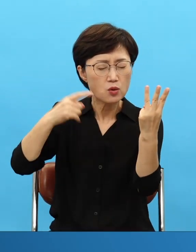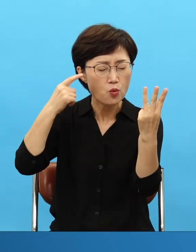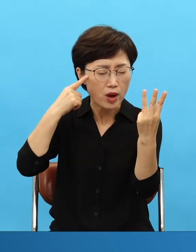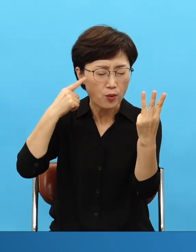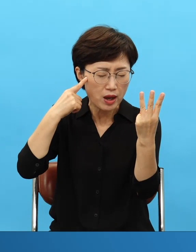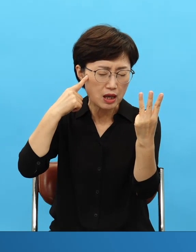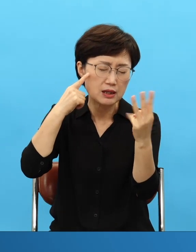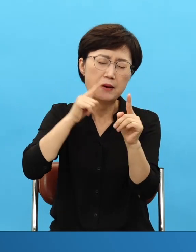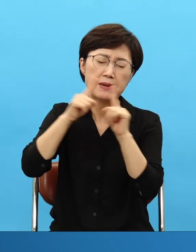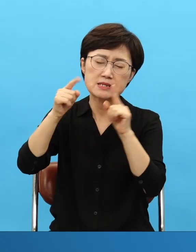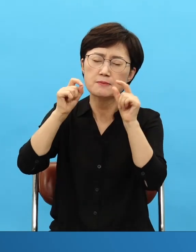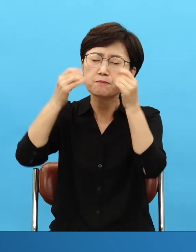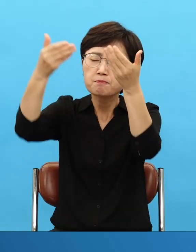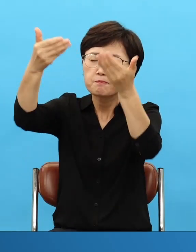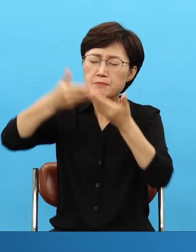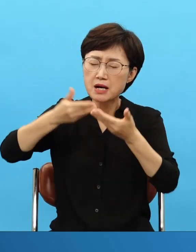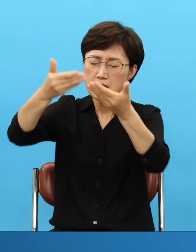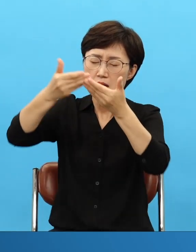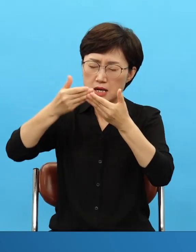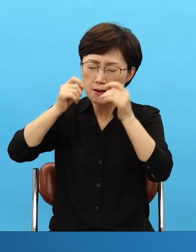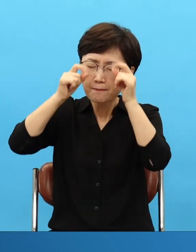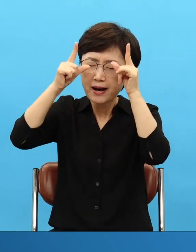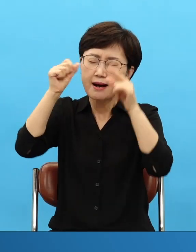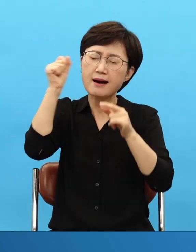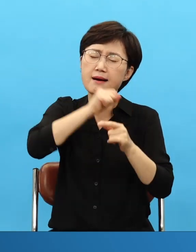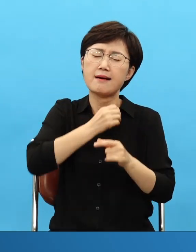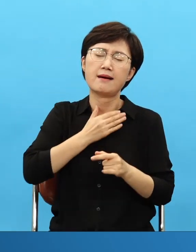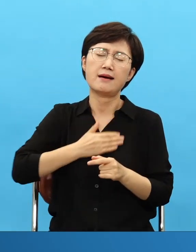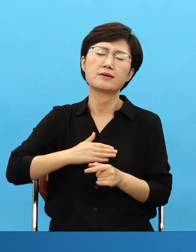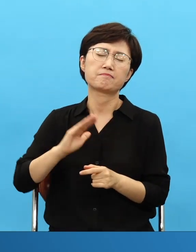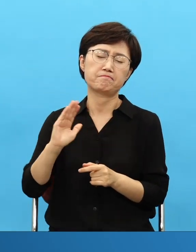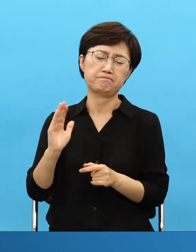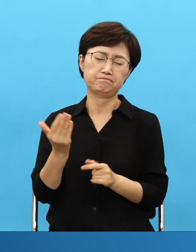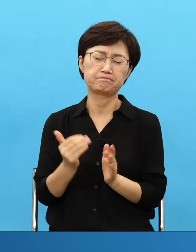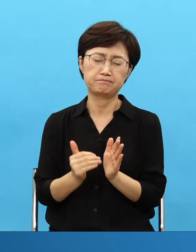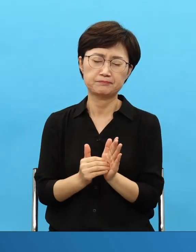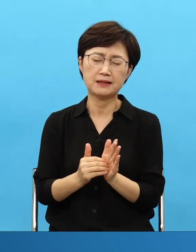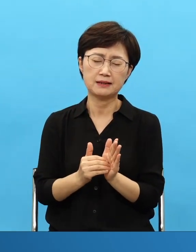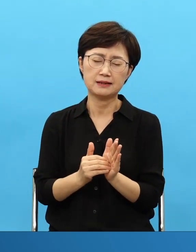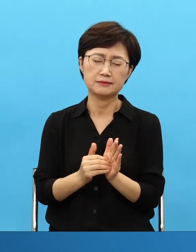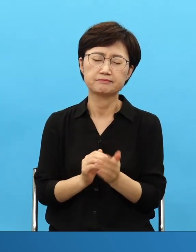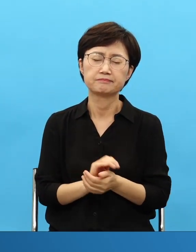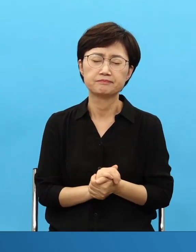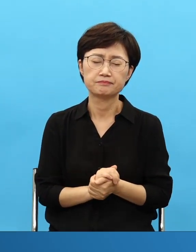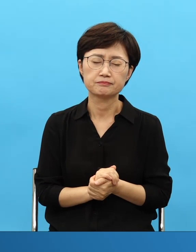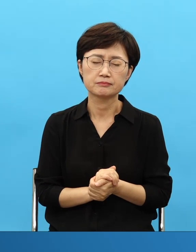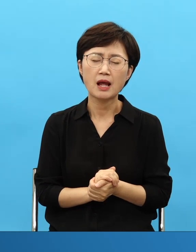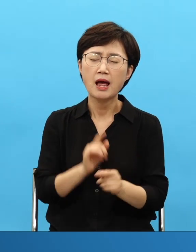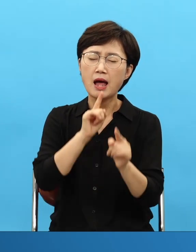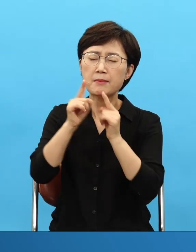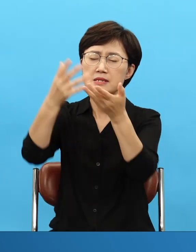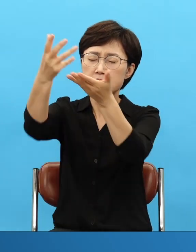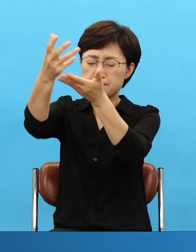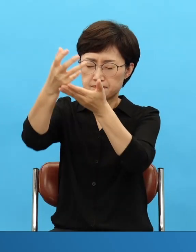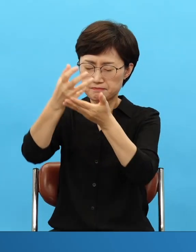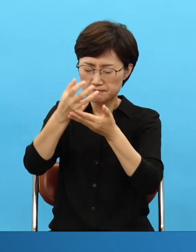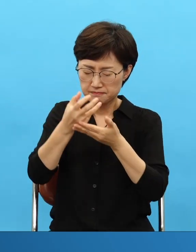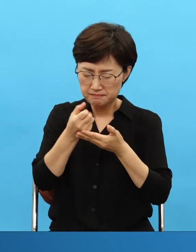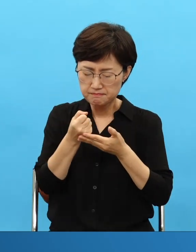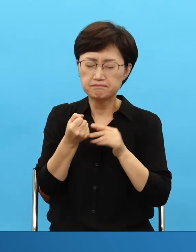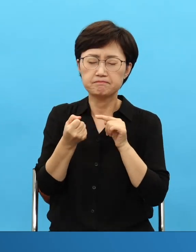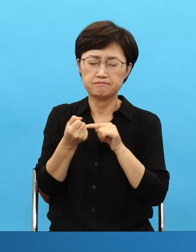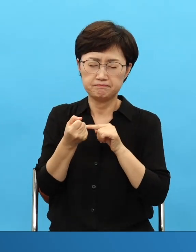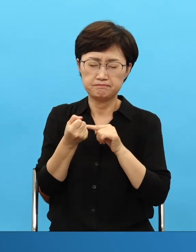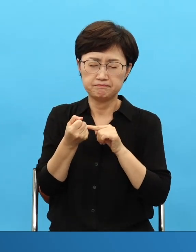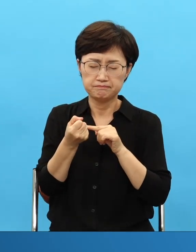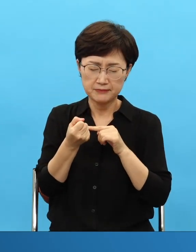why our partisan is a CVDIP partisan, the partisan of the universe, and the partisan that has the 3 courtyards. 주신 말씀이 우리에게 허락된